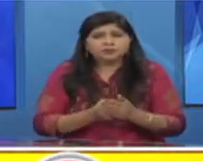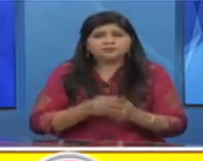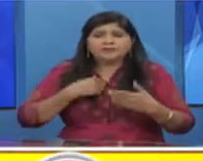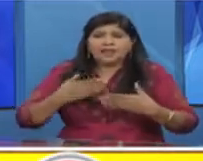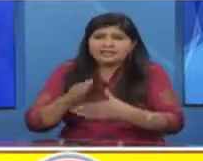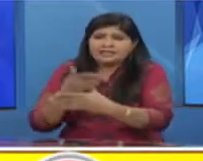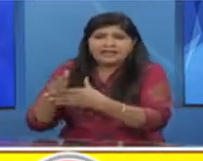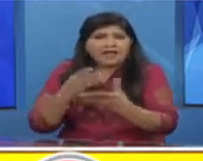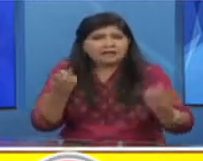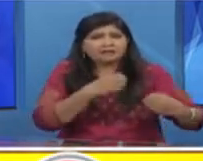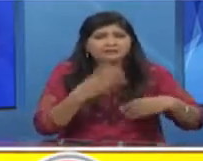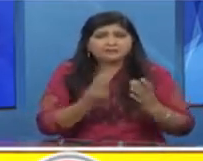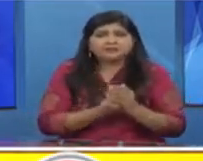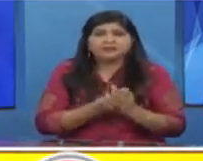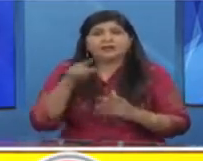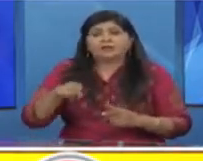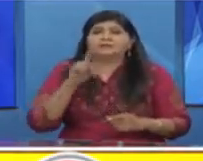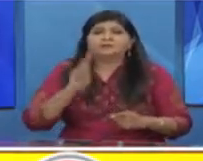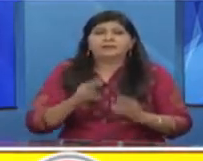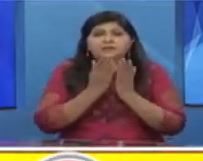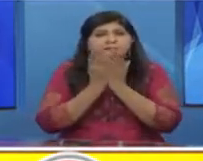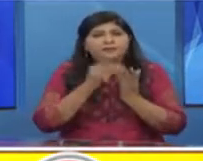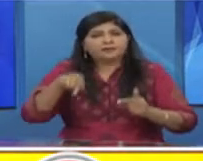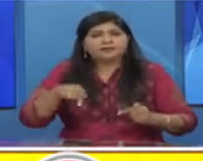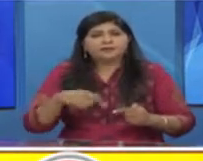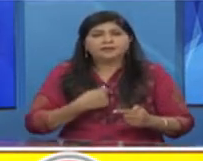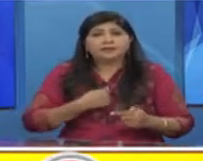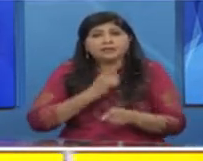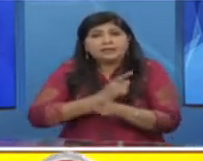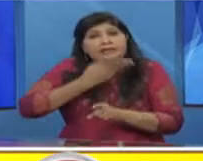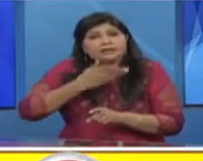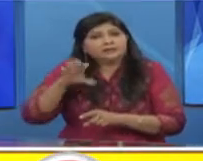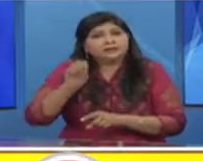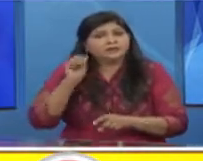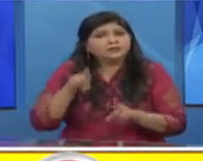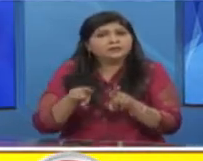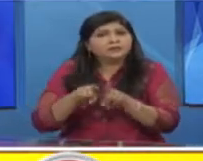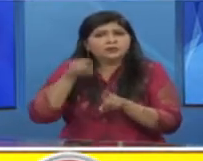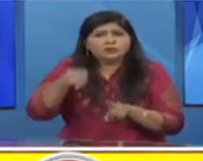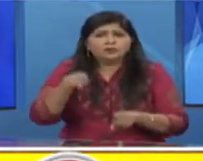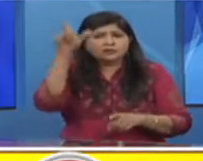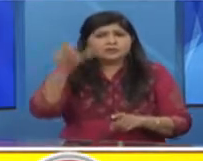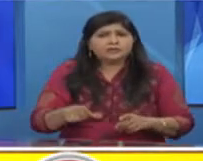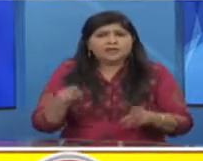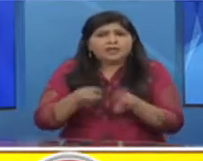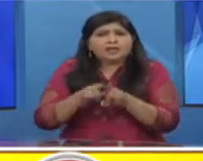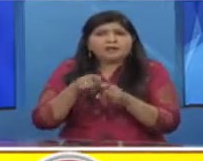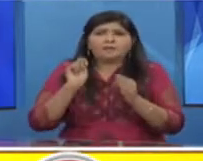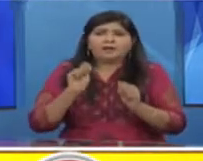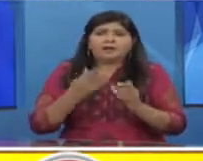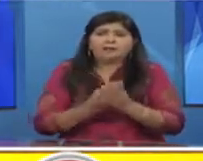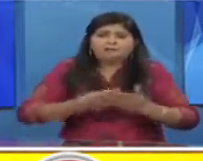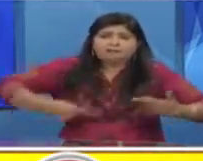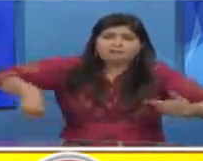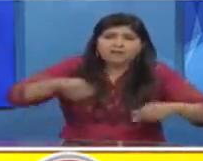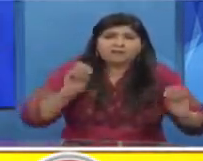की है। आप जरूर पढ़िए, प्रेरणा लीजिए और खुद भी ऐसा ही कुछ अपने